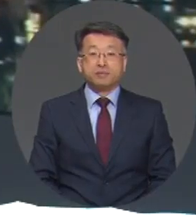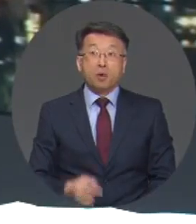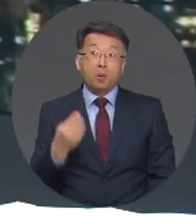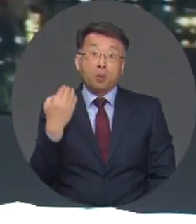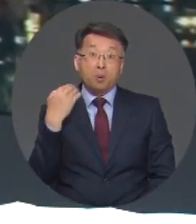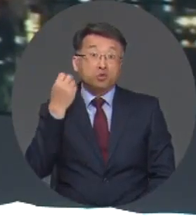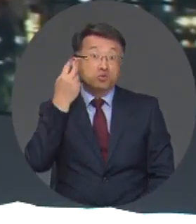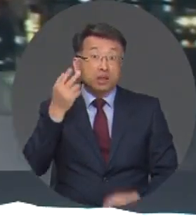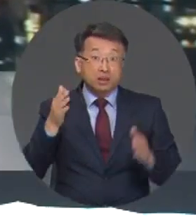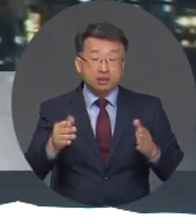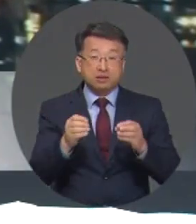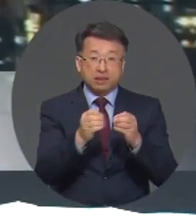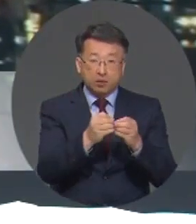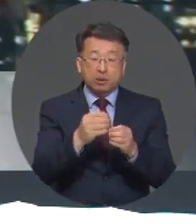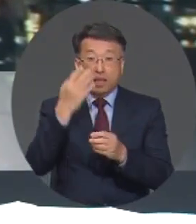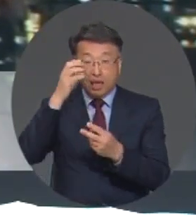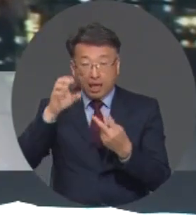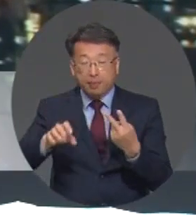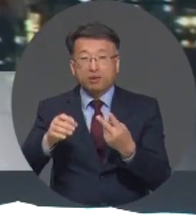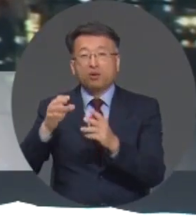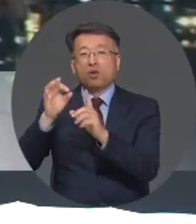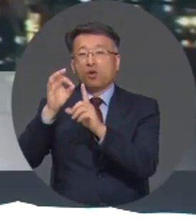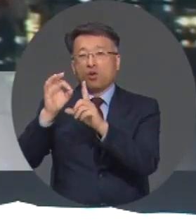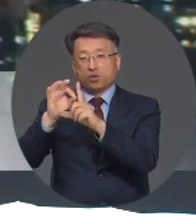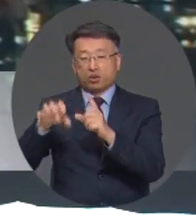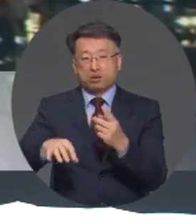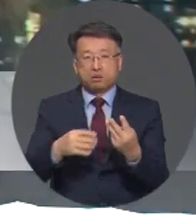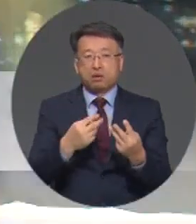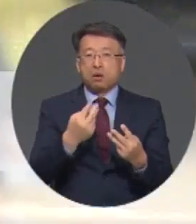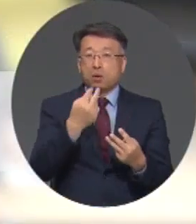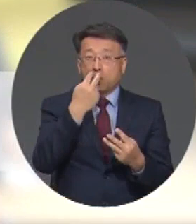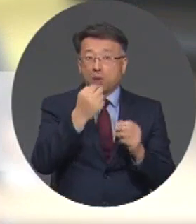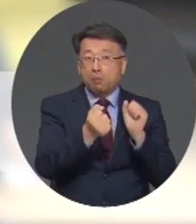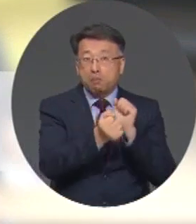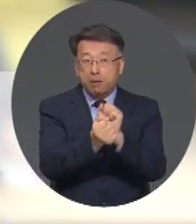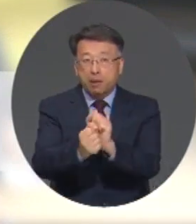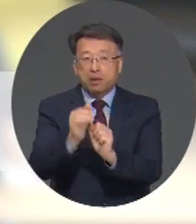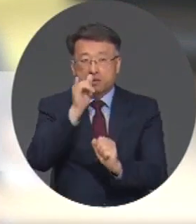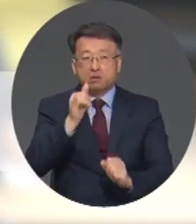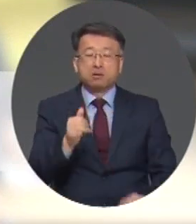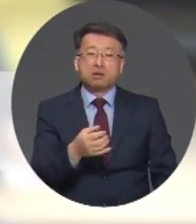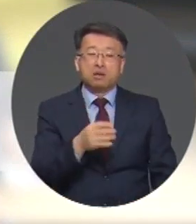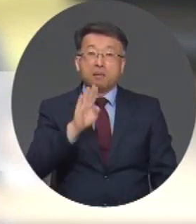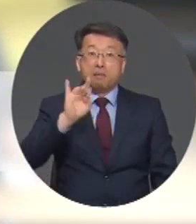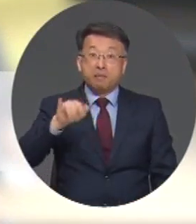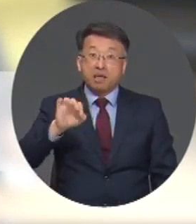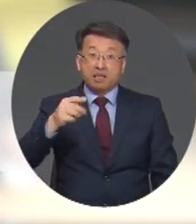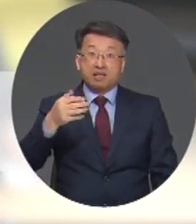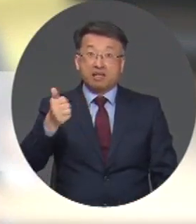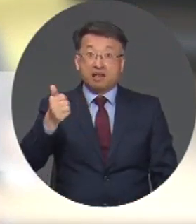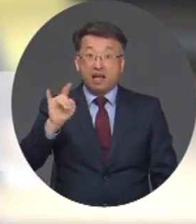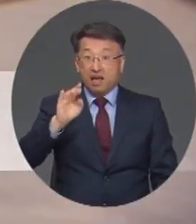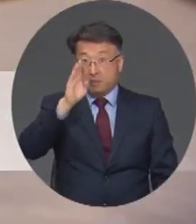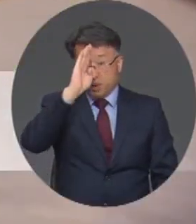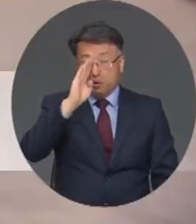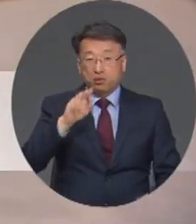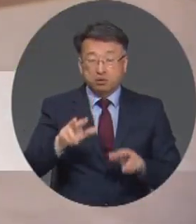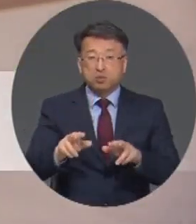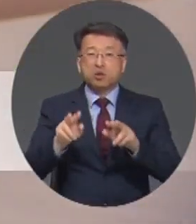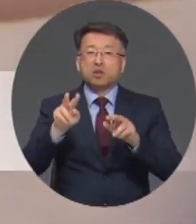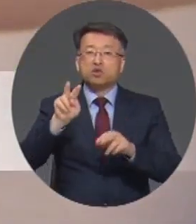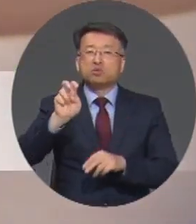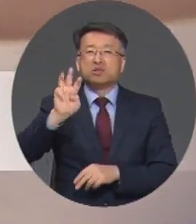최근 두 달간 창원과 함안 의령에서 호흡기로 전파되는 급성 유행성 감염병이 백일해 환자가